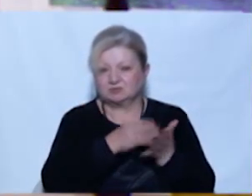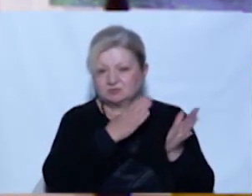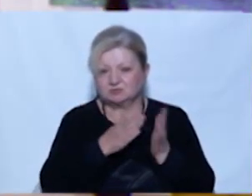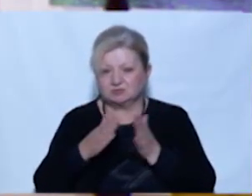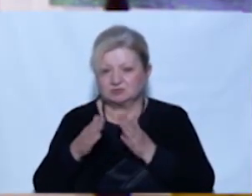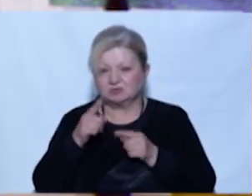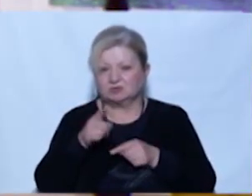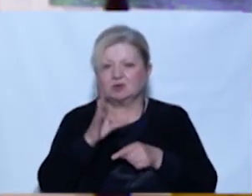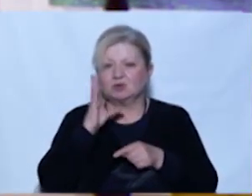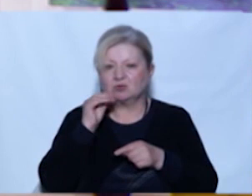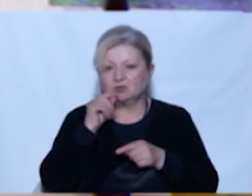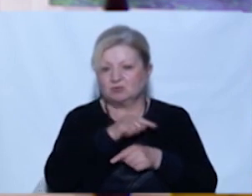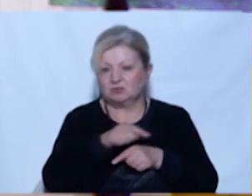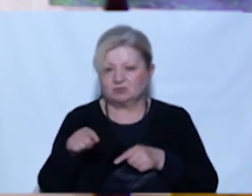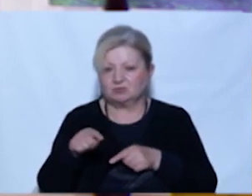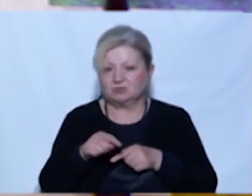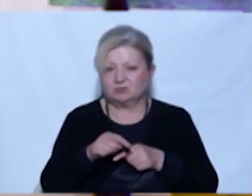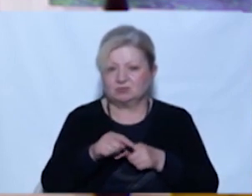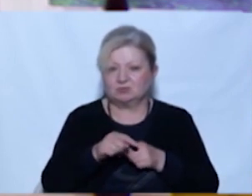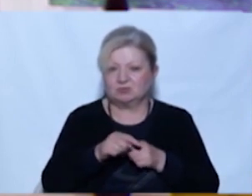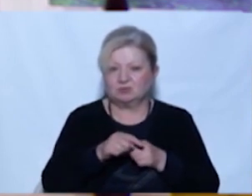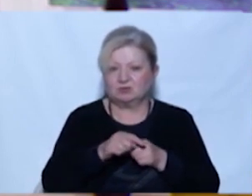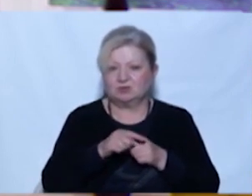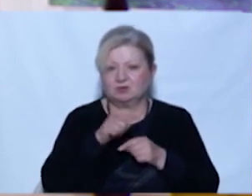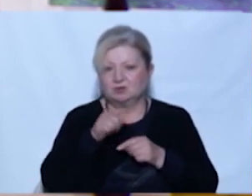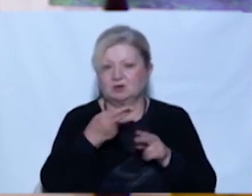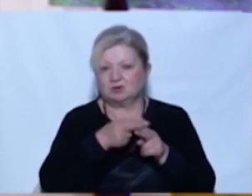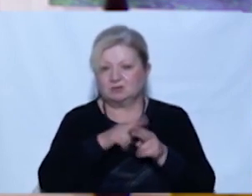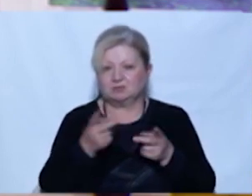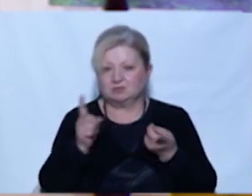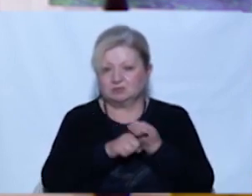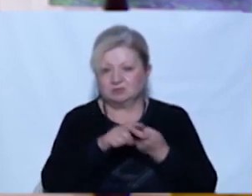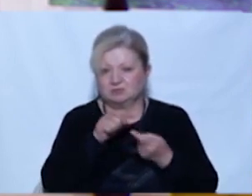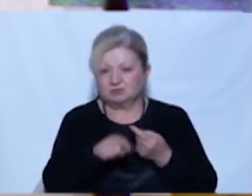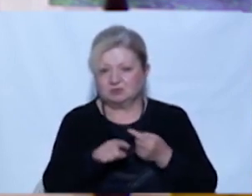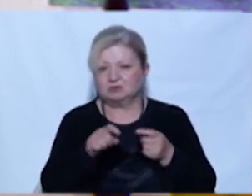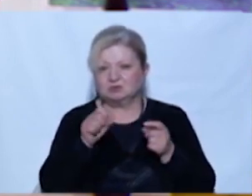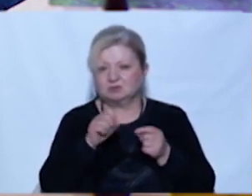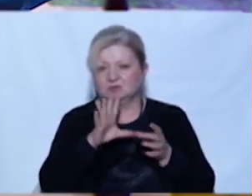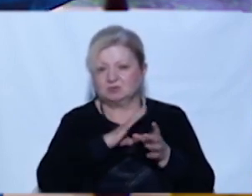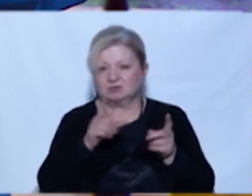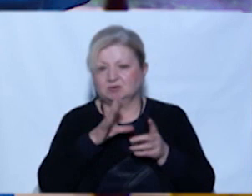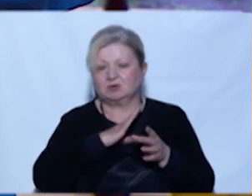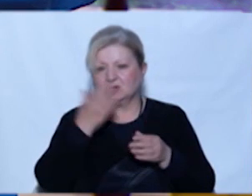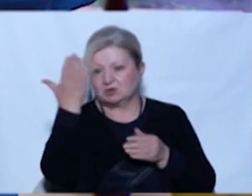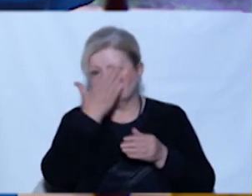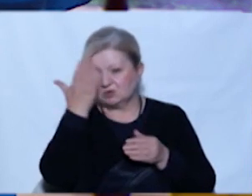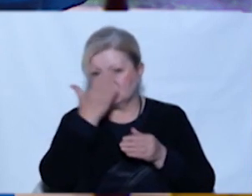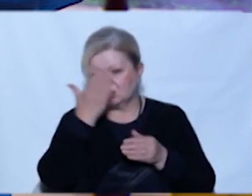დროს ატარებდა და ამასთან დაკავშირებით შეიქმნა მხატვრული ფილმი